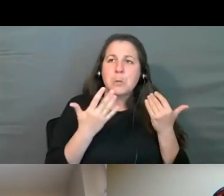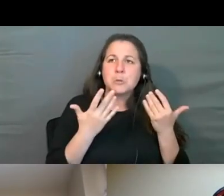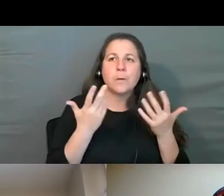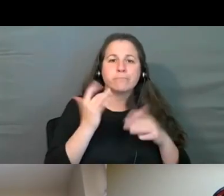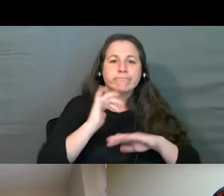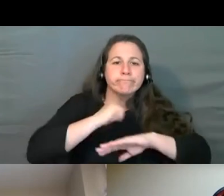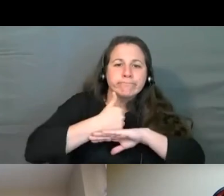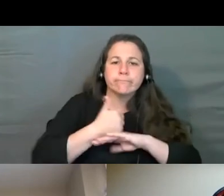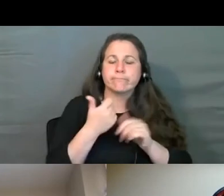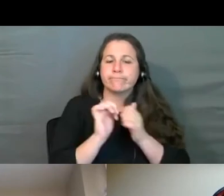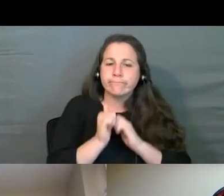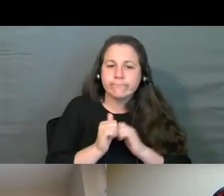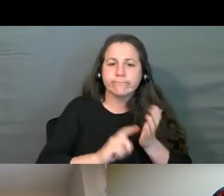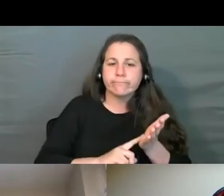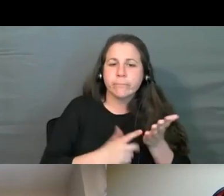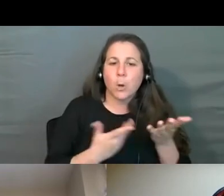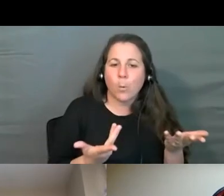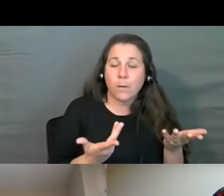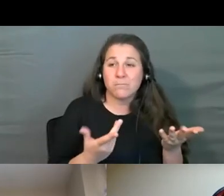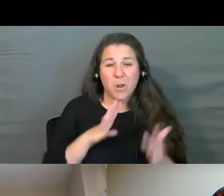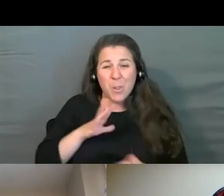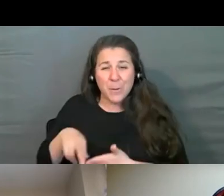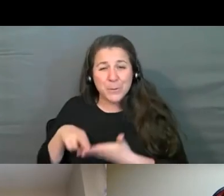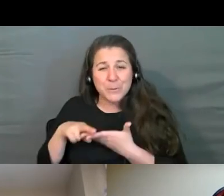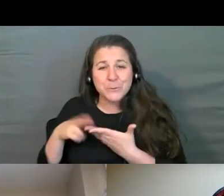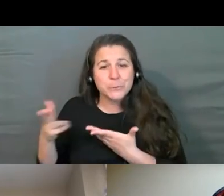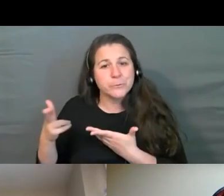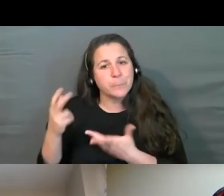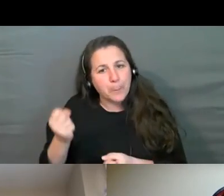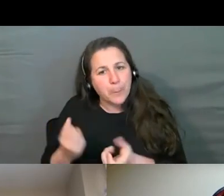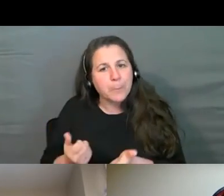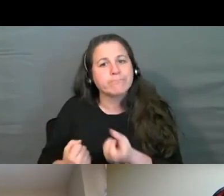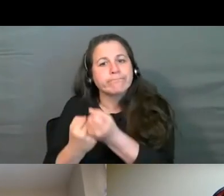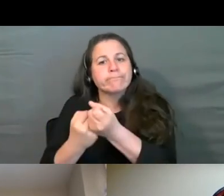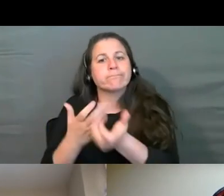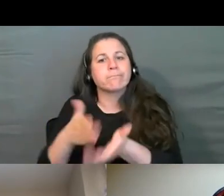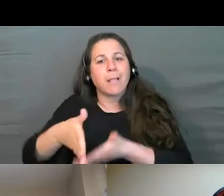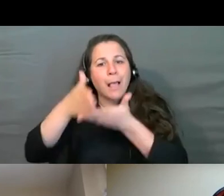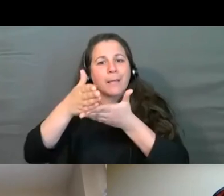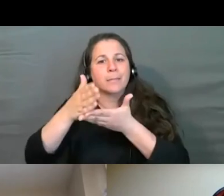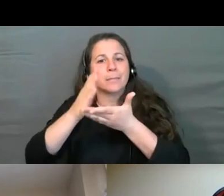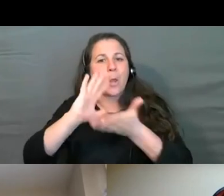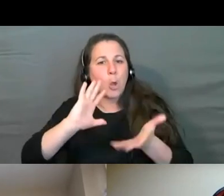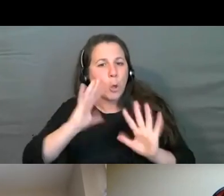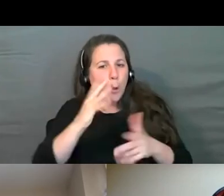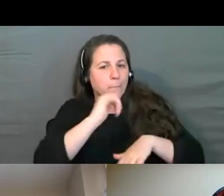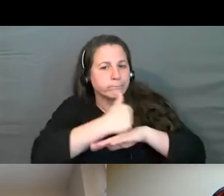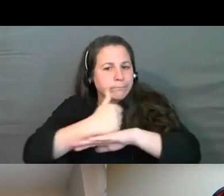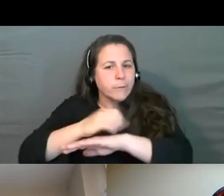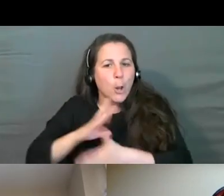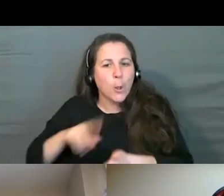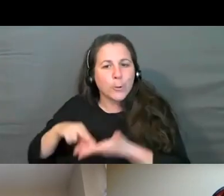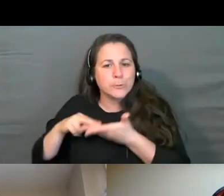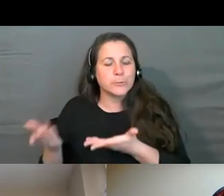mis en place, puis il y a des ressources aussi qui sont là pour aider à mettre les mesures en place. Puis il y a des